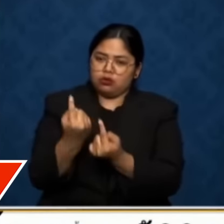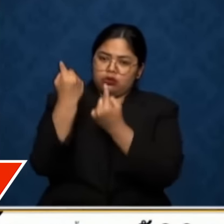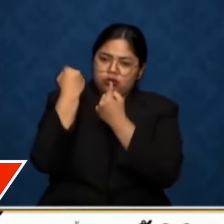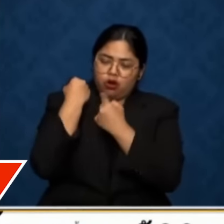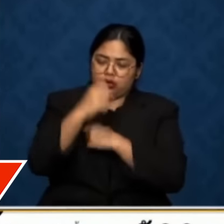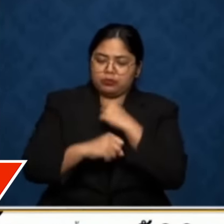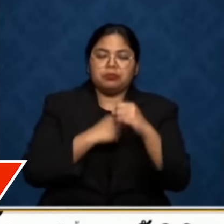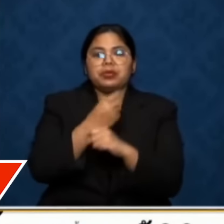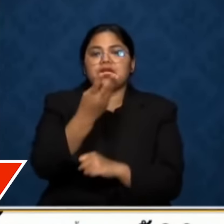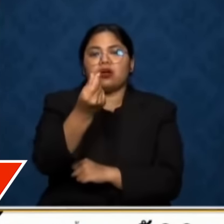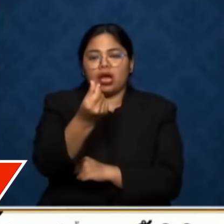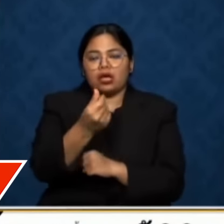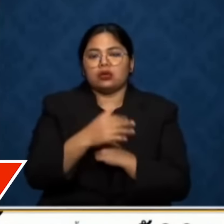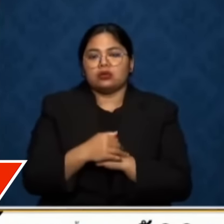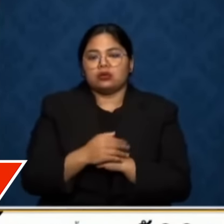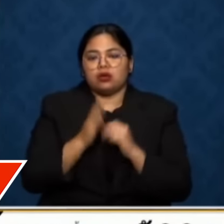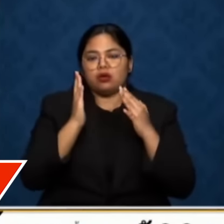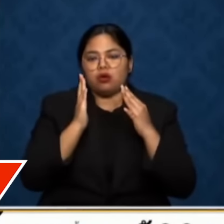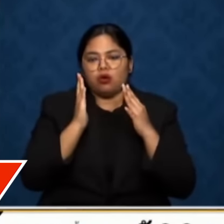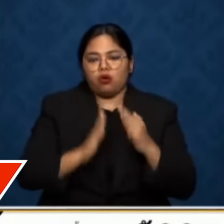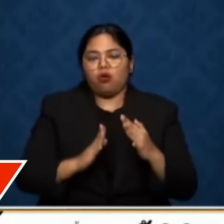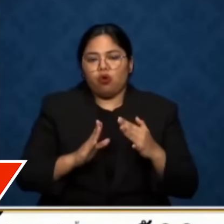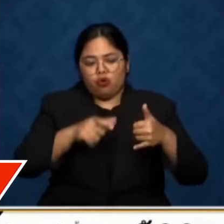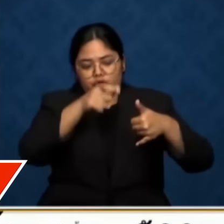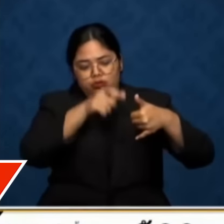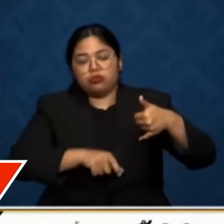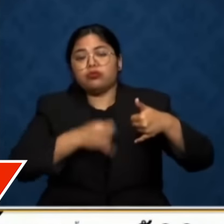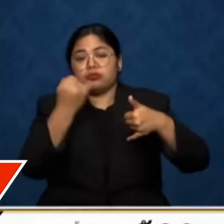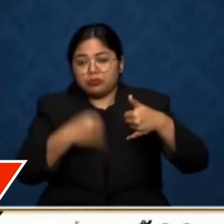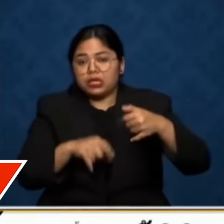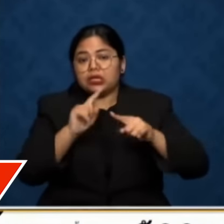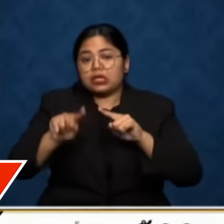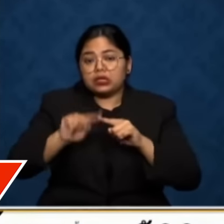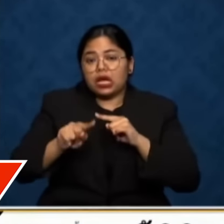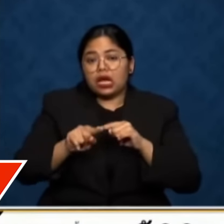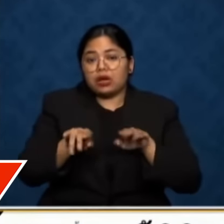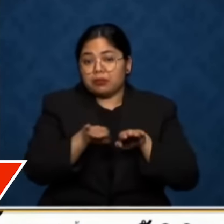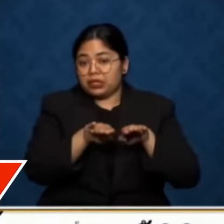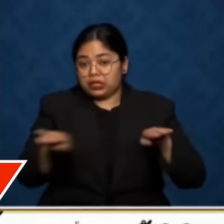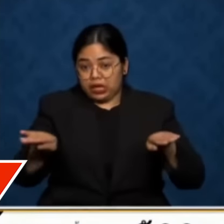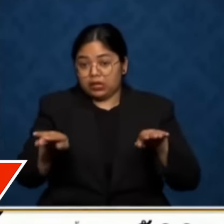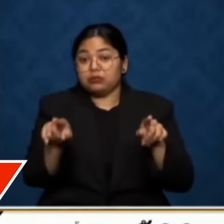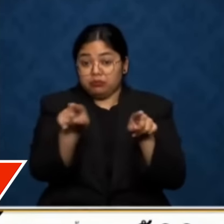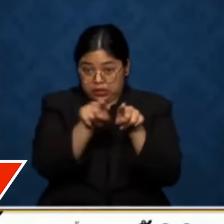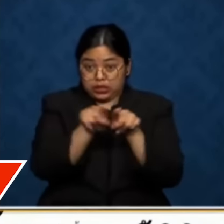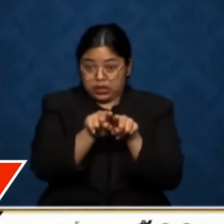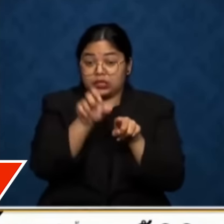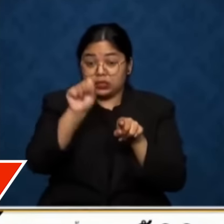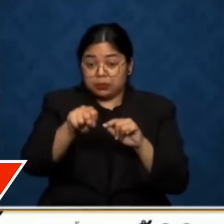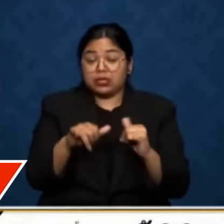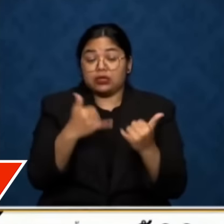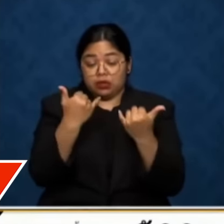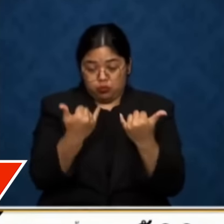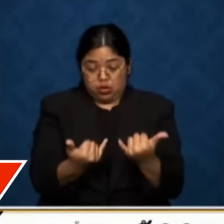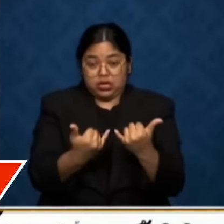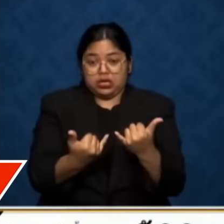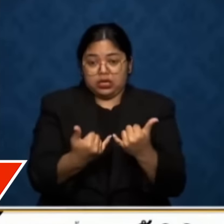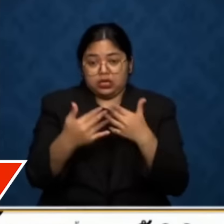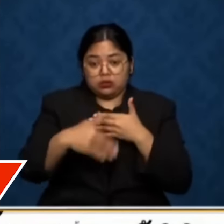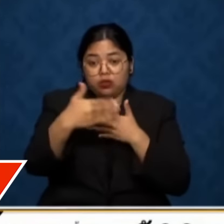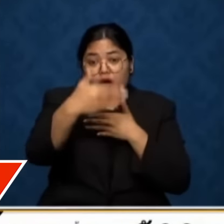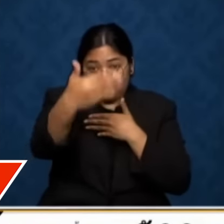ครับแล้วผู้ต้องขังทุกคนเนี่ยจะสามารถยึดหลักเกณฑ์นี้นับตั้งแต่วันนี้ได้ไ